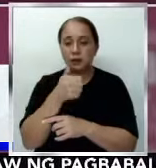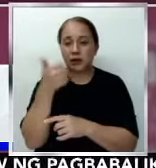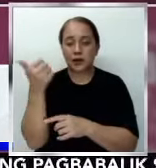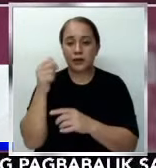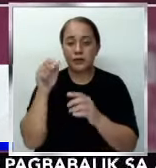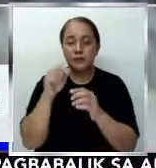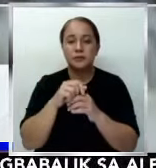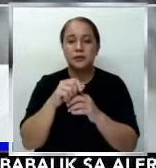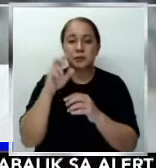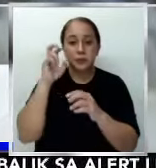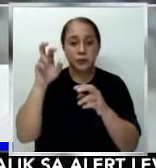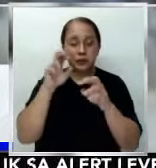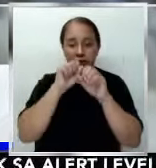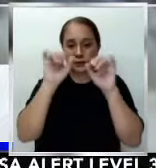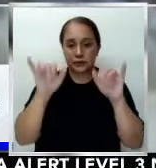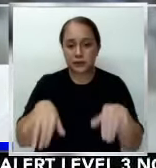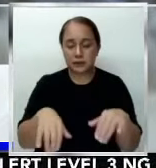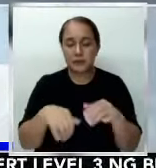sa antigen test,